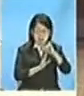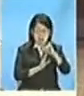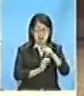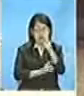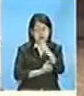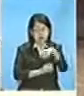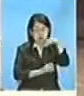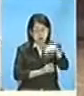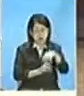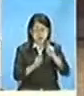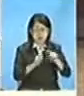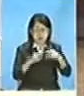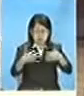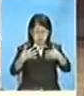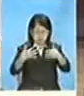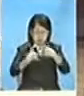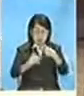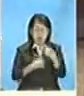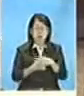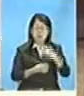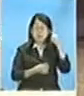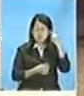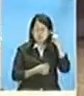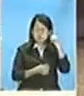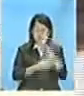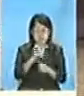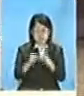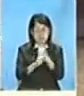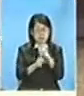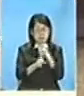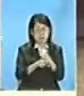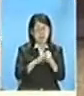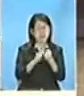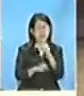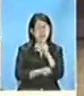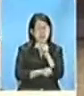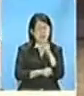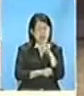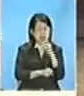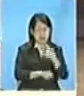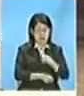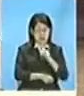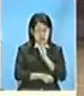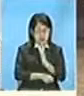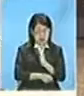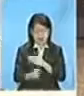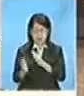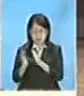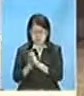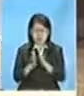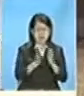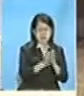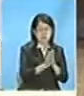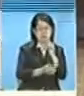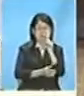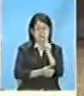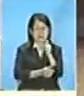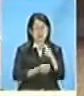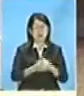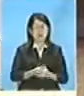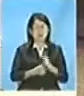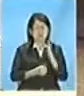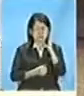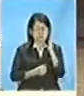38ปีที่ดิฉันทำงานมาดิฉันดำรงตนเป็นกลางมาโดยตลอดและเป็นเพื่อนได้กับทุกฝ่ายต่อมาดิฉันได้รับ